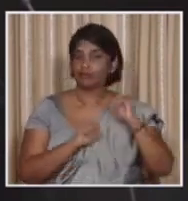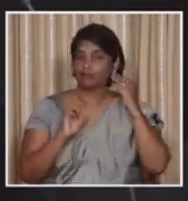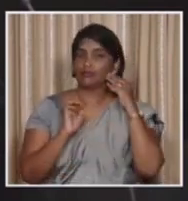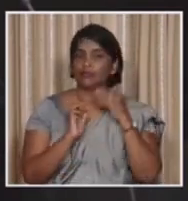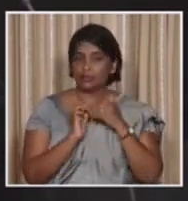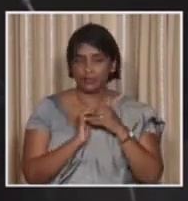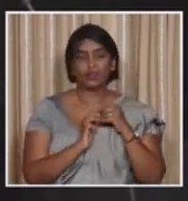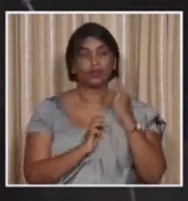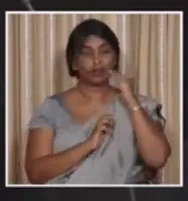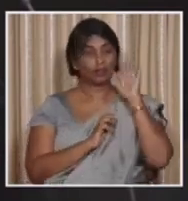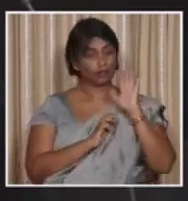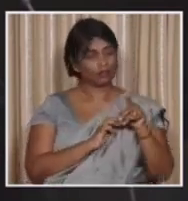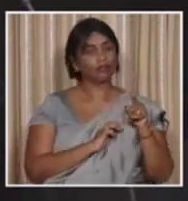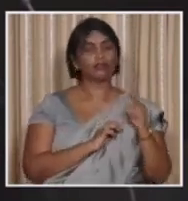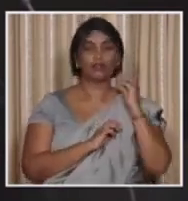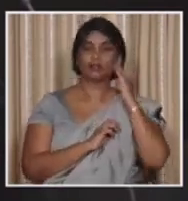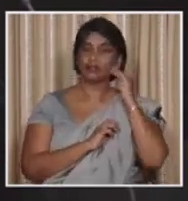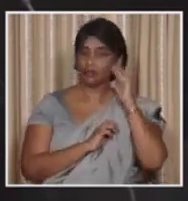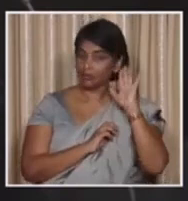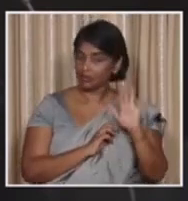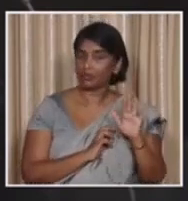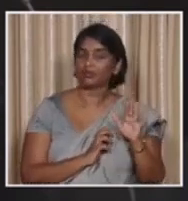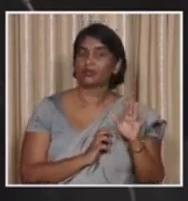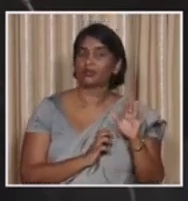සටන්කාමී ස්ත්‍රීවාදී කාන්තාවන්ගේ